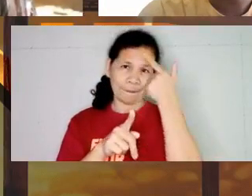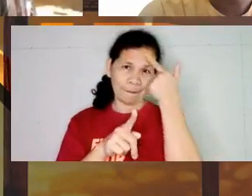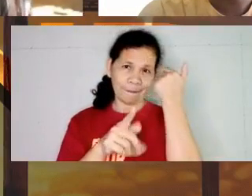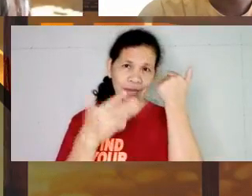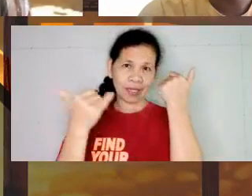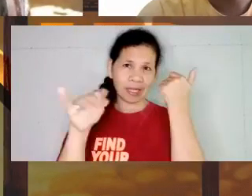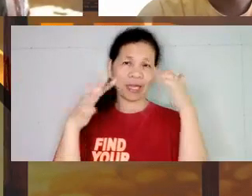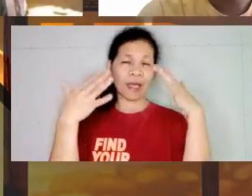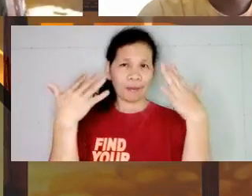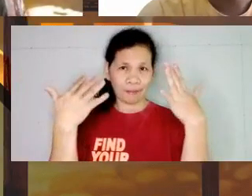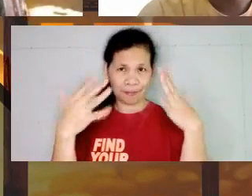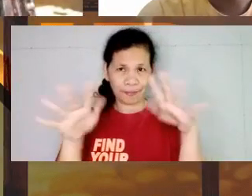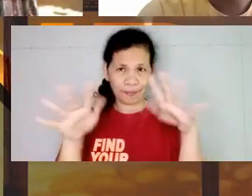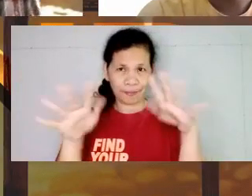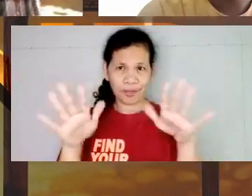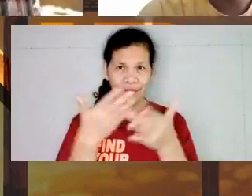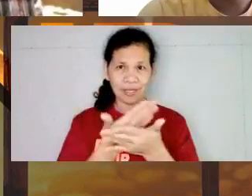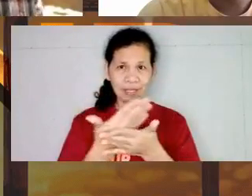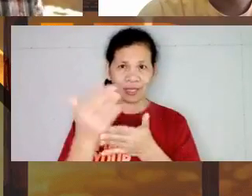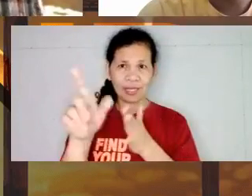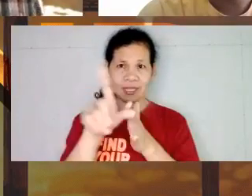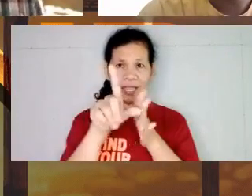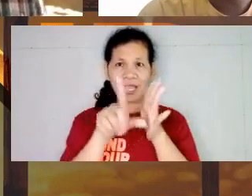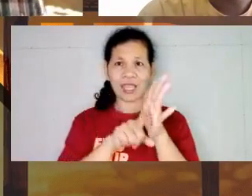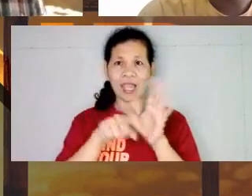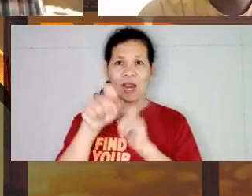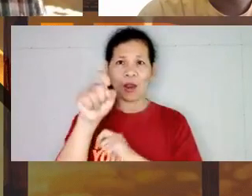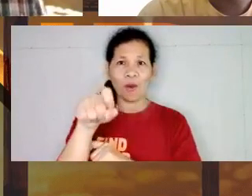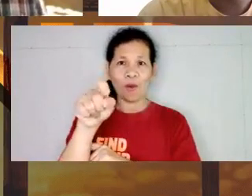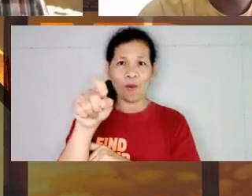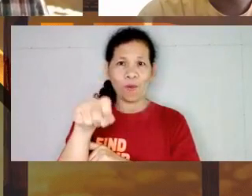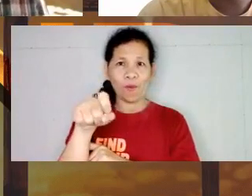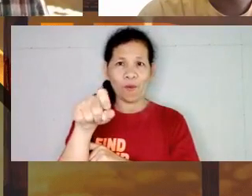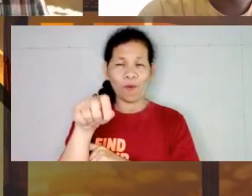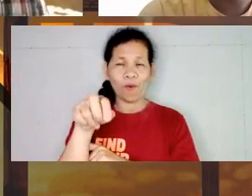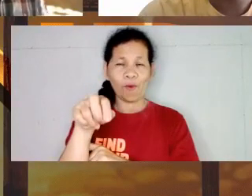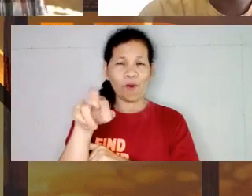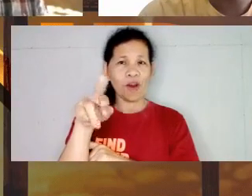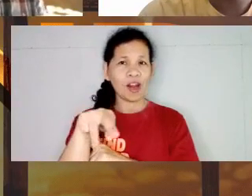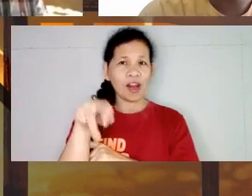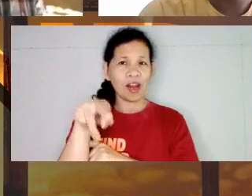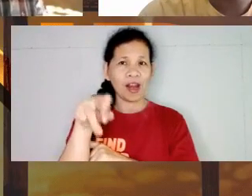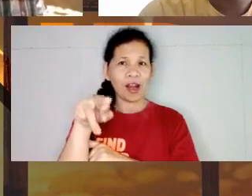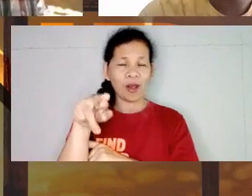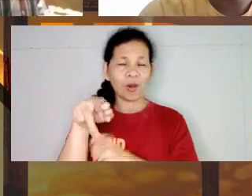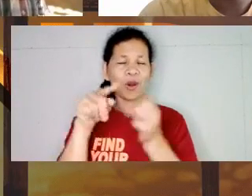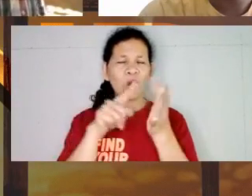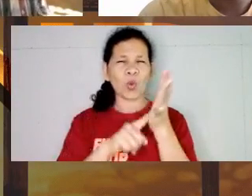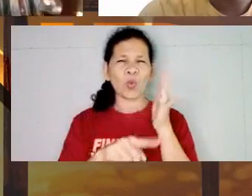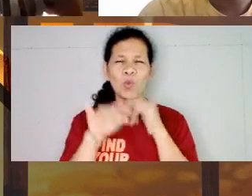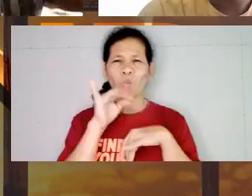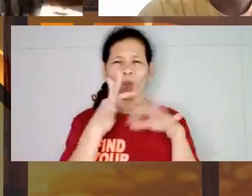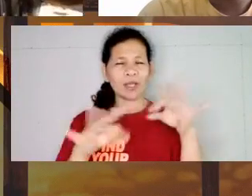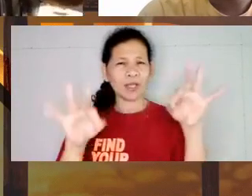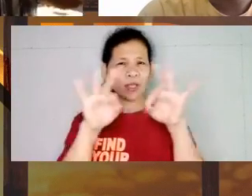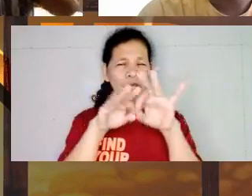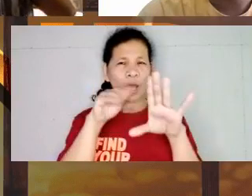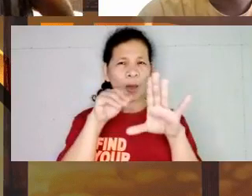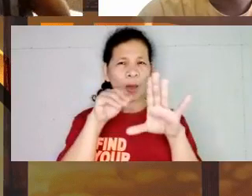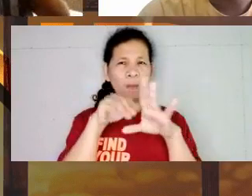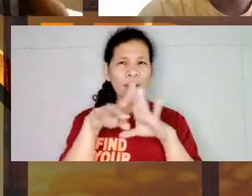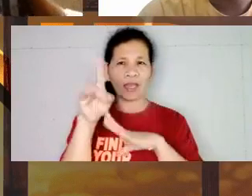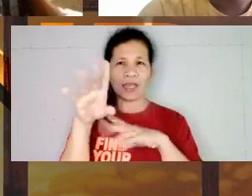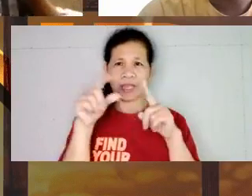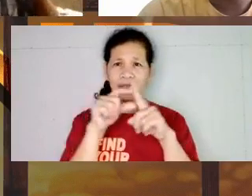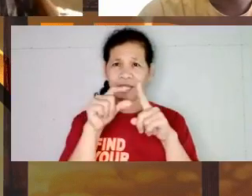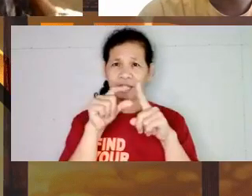things that the law required. Ano bang pinakamahalaga sa kautusan ng Diyos? Tingnan ninyo sa Matthew